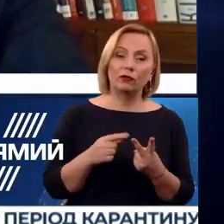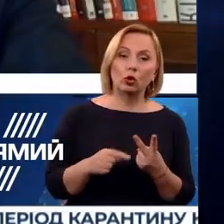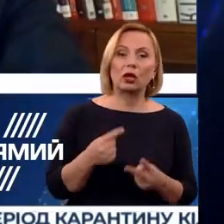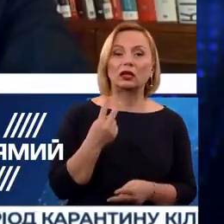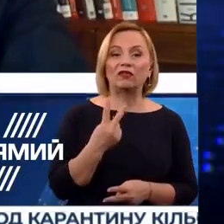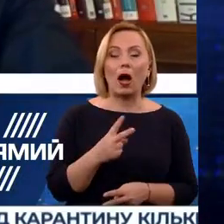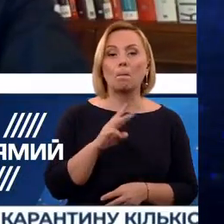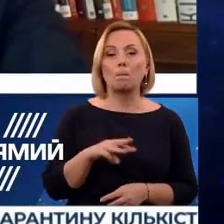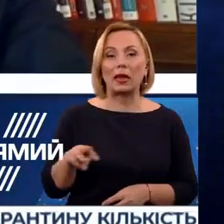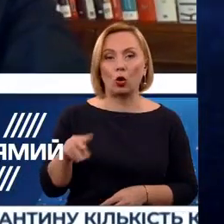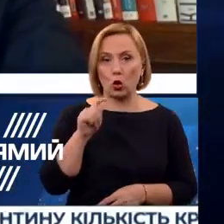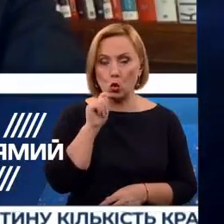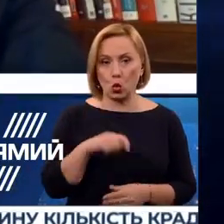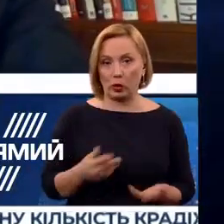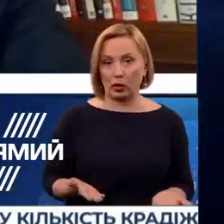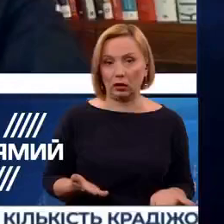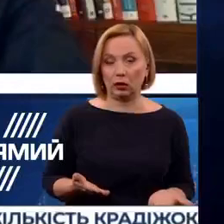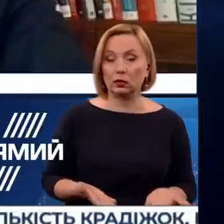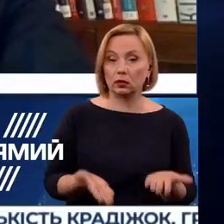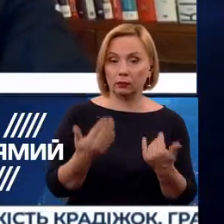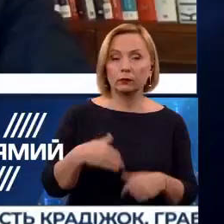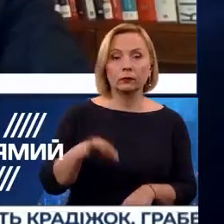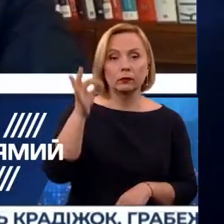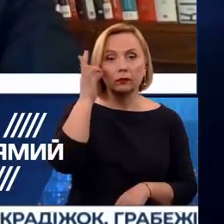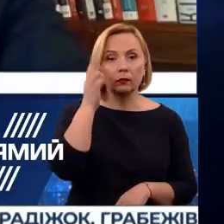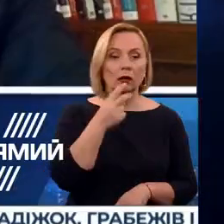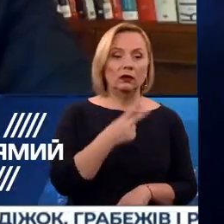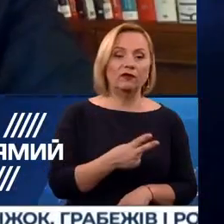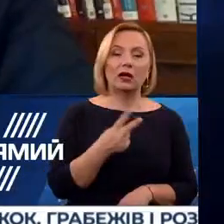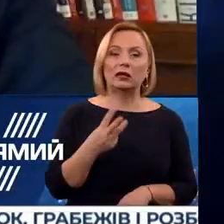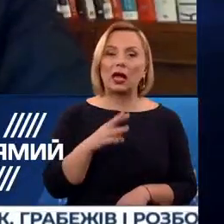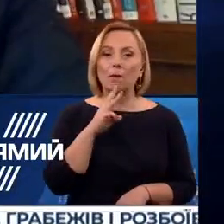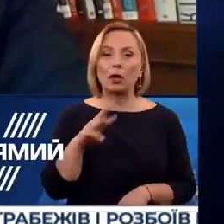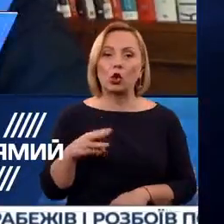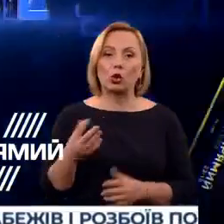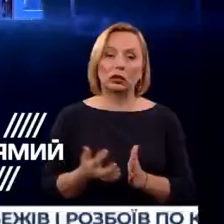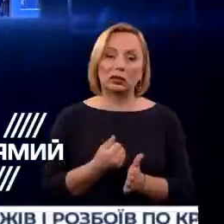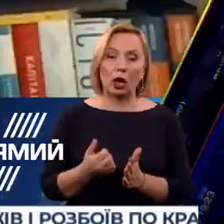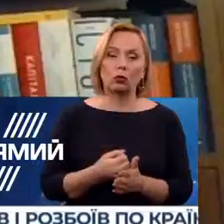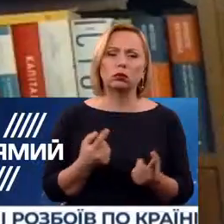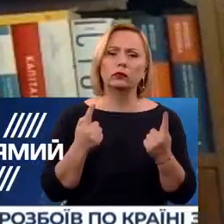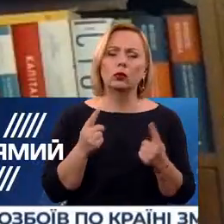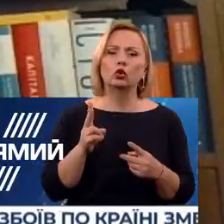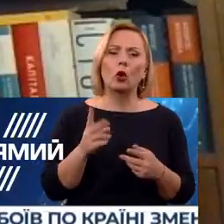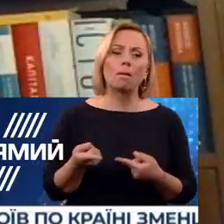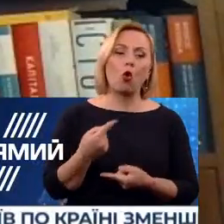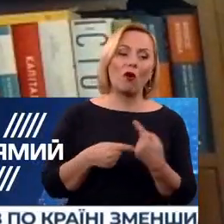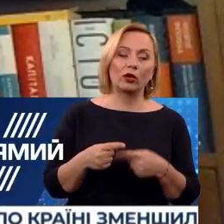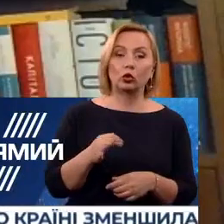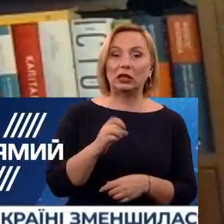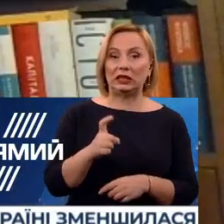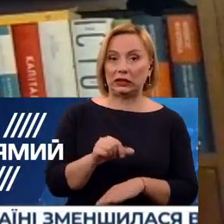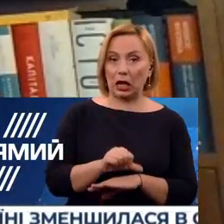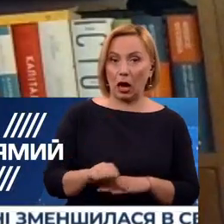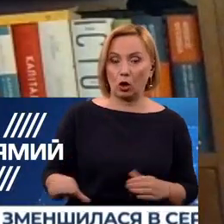мільйони українців. Давайте ще згадаємо про 2-3 мільйони заробітчан, значна частина яких повернулася із-за кордону.